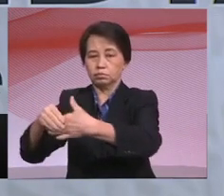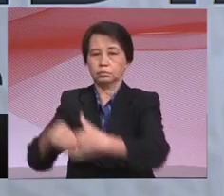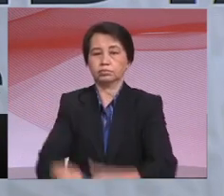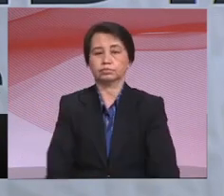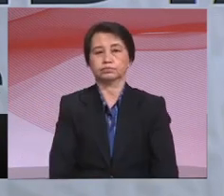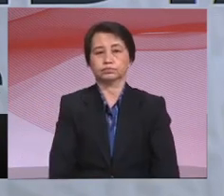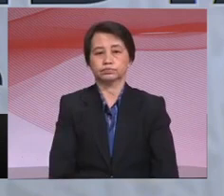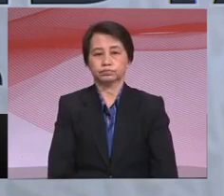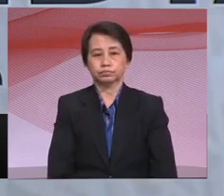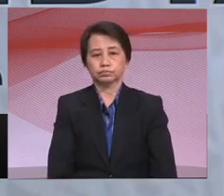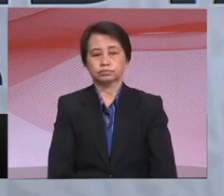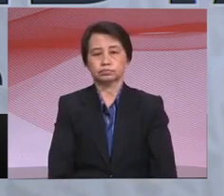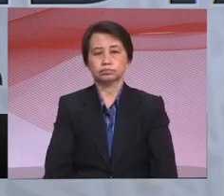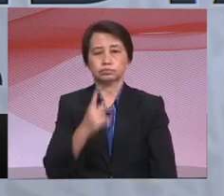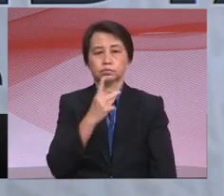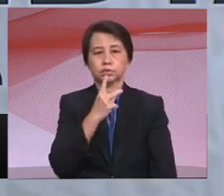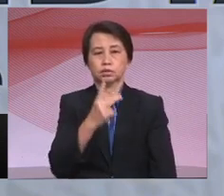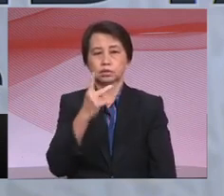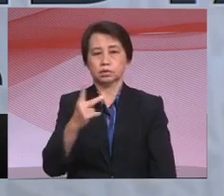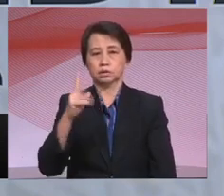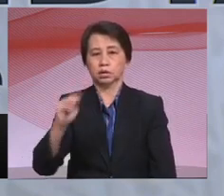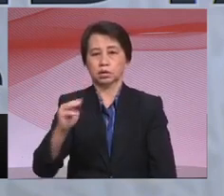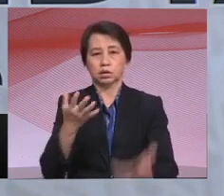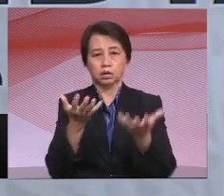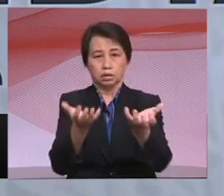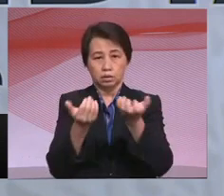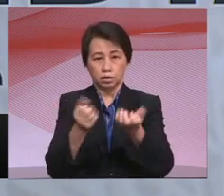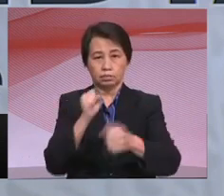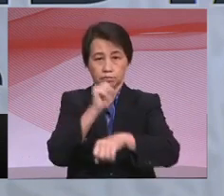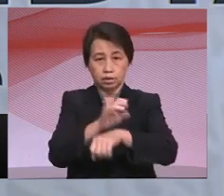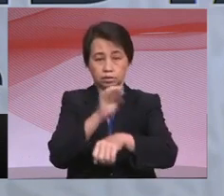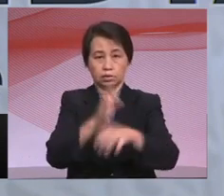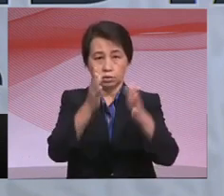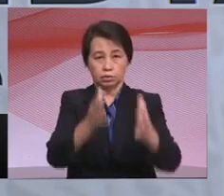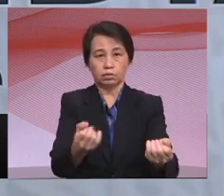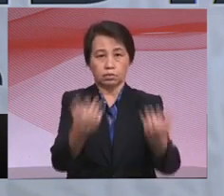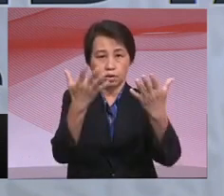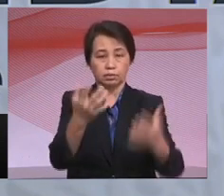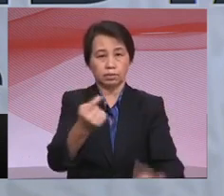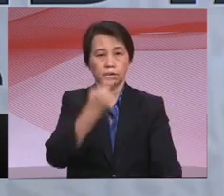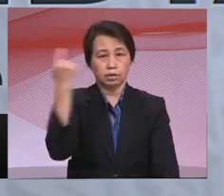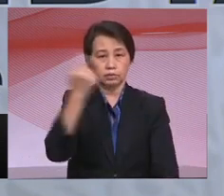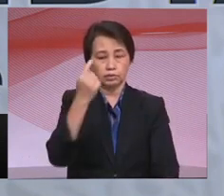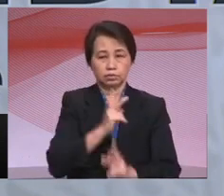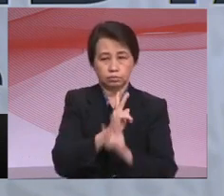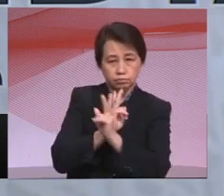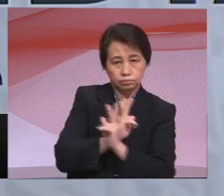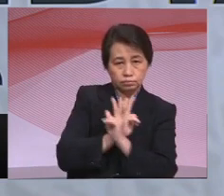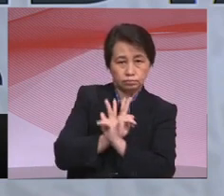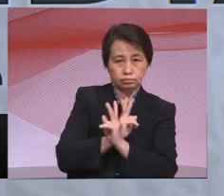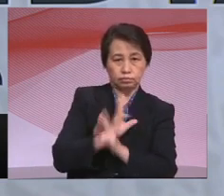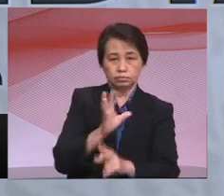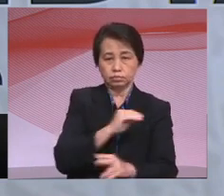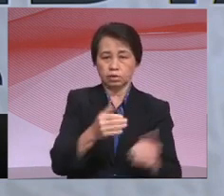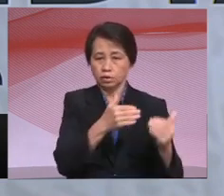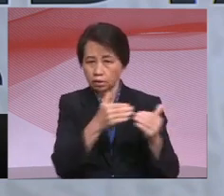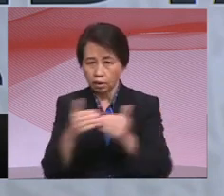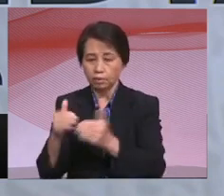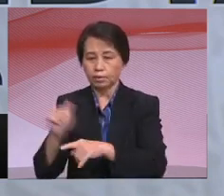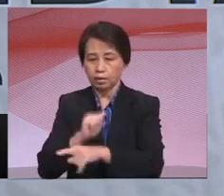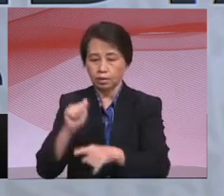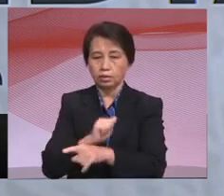tersebut. Kementerian Kesihatan ingin menasihatkan orang ramai agar sentiasa berwaspada dan terus